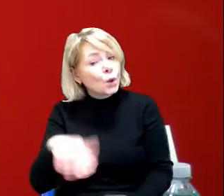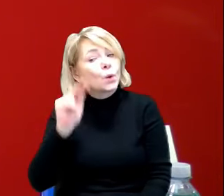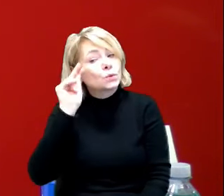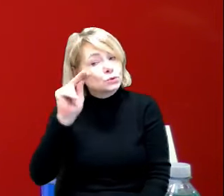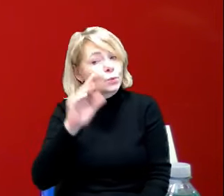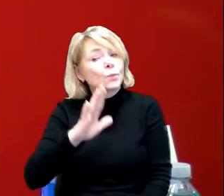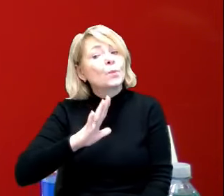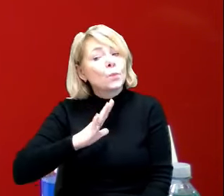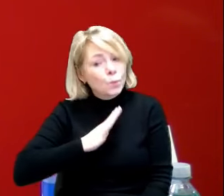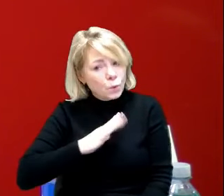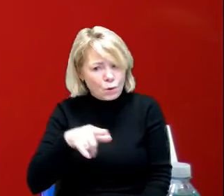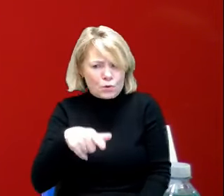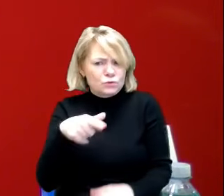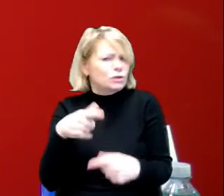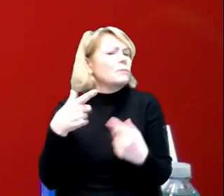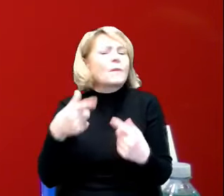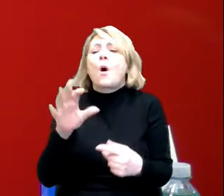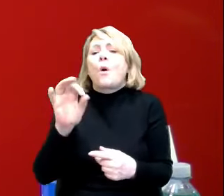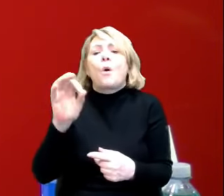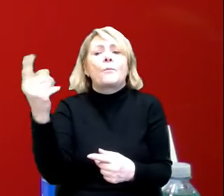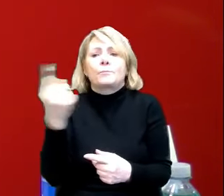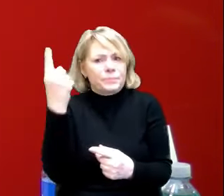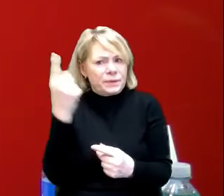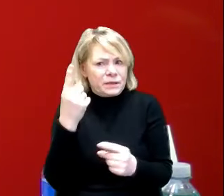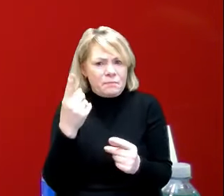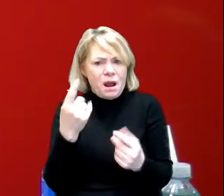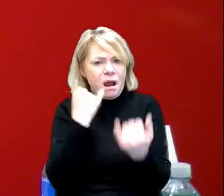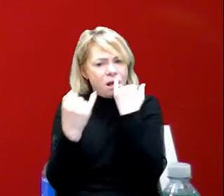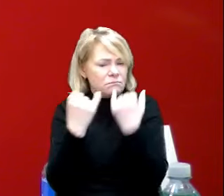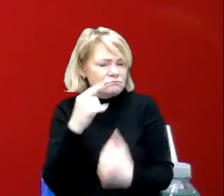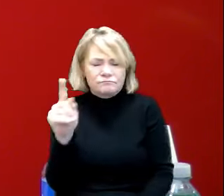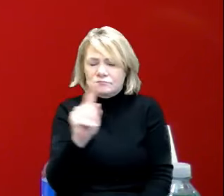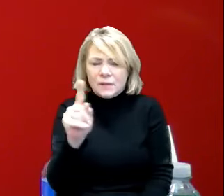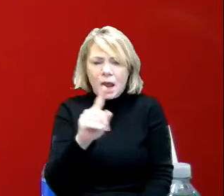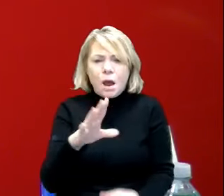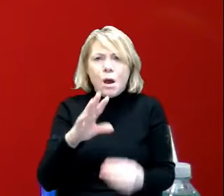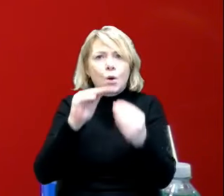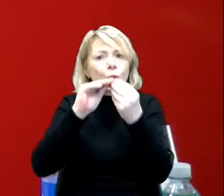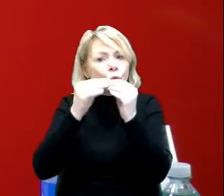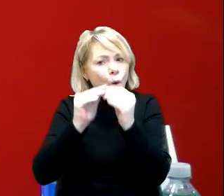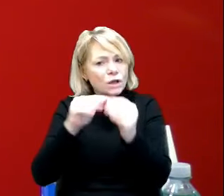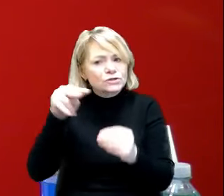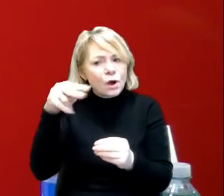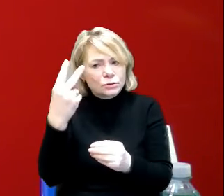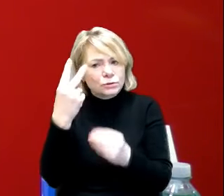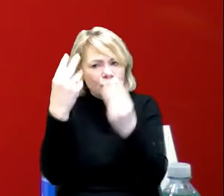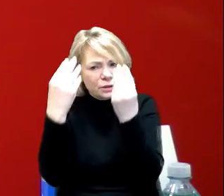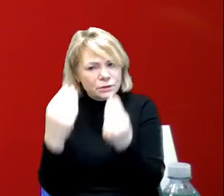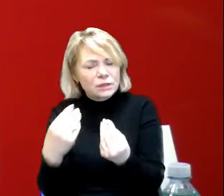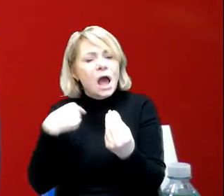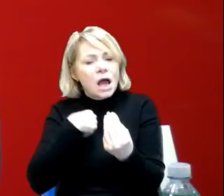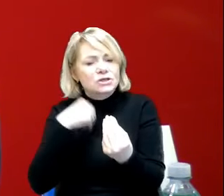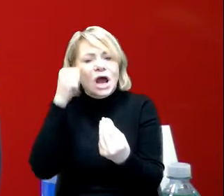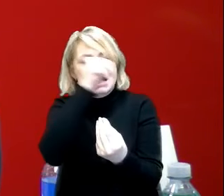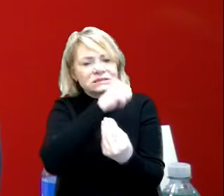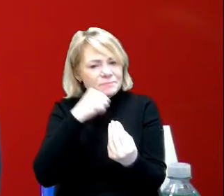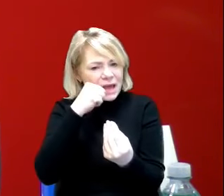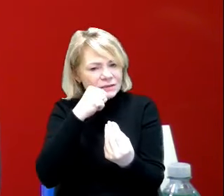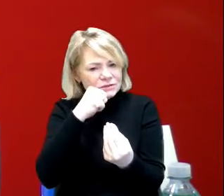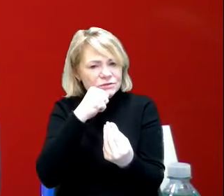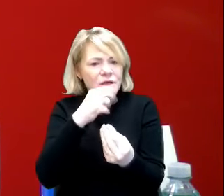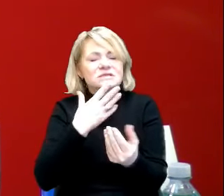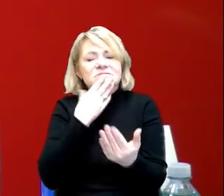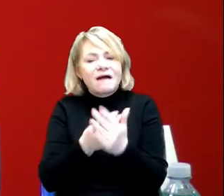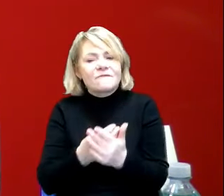turbūt ne ne pirmą kartą irgi nagrinėjam ir sakiau gruodžio antroji diena aš asmeniškai skyriau asmeninį